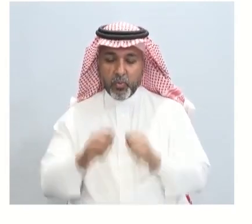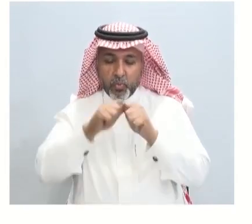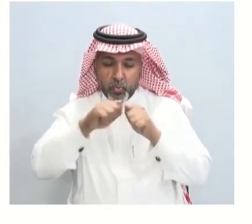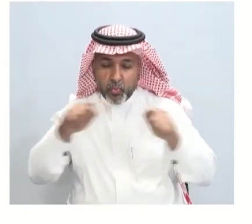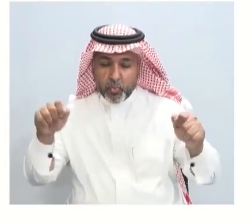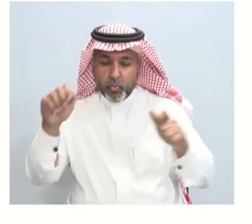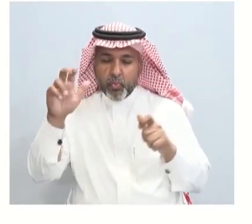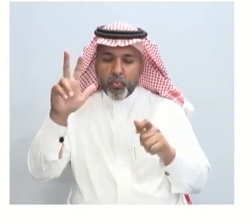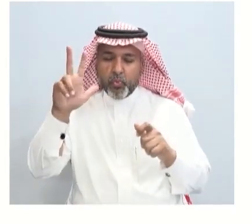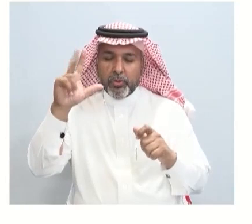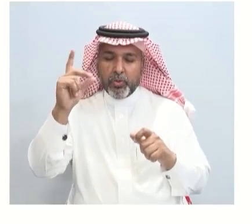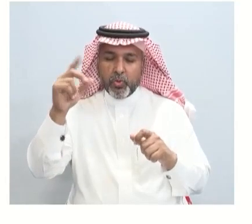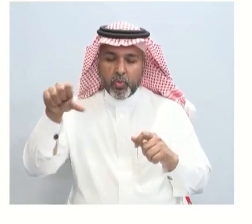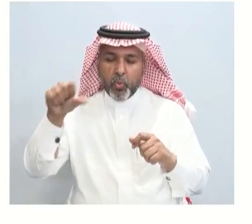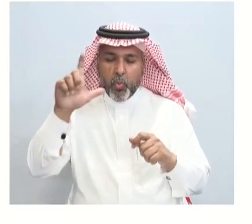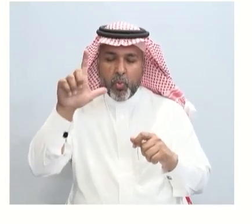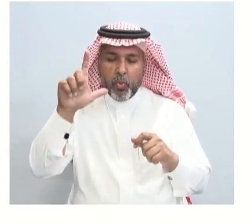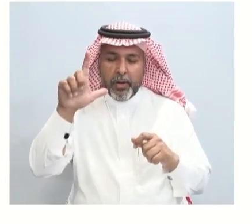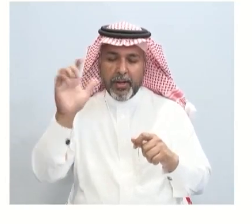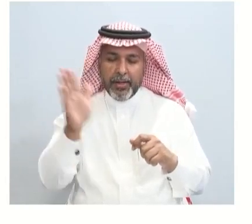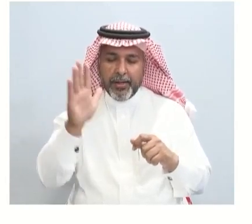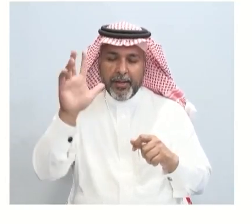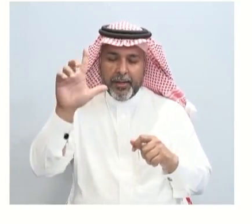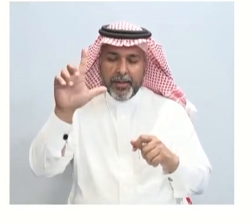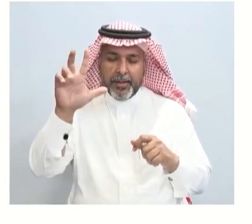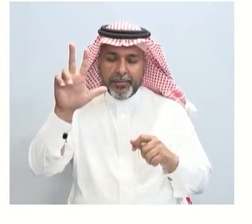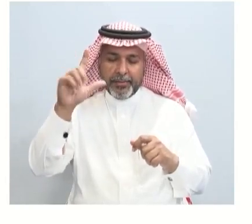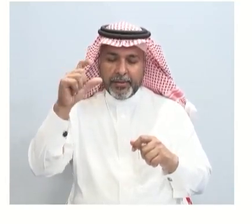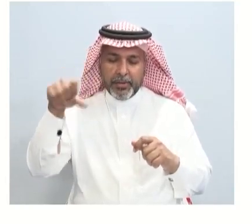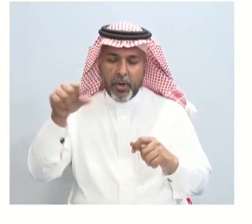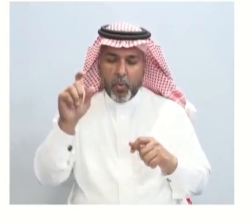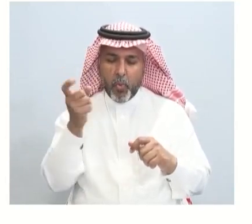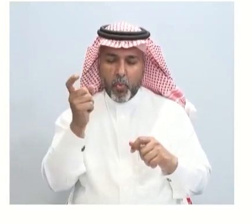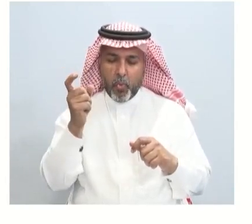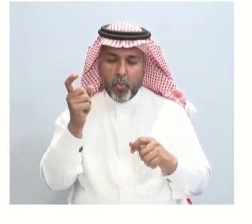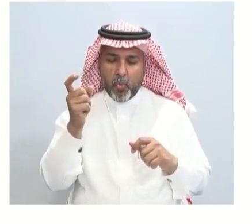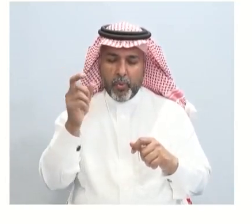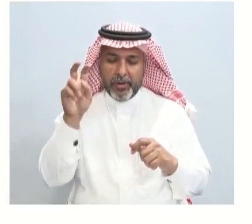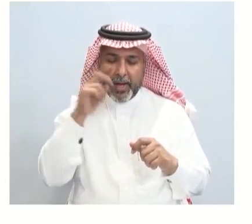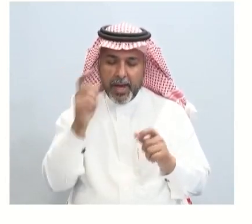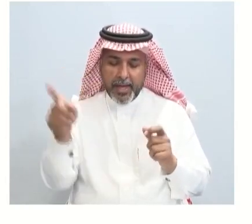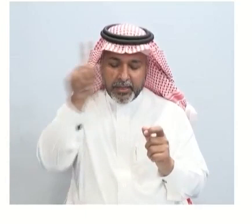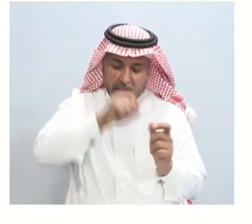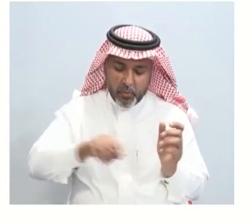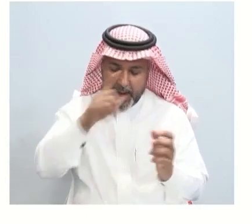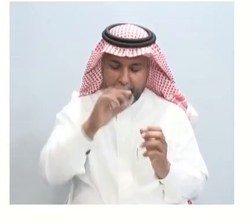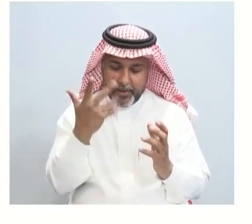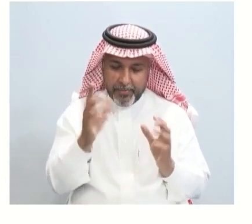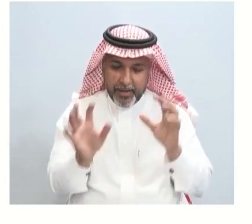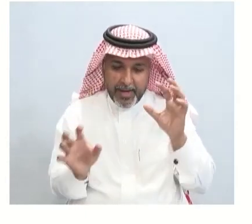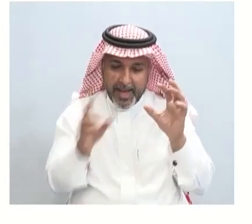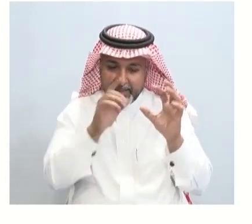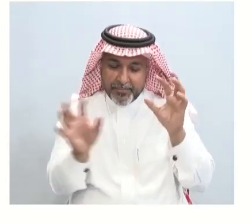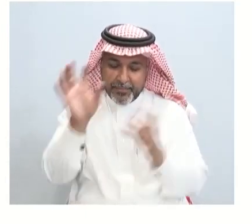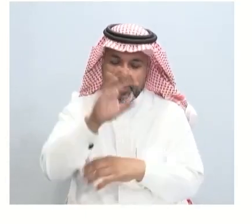طول الدوره في داله السك هو 360 درجه 360 درجه لان الثيتا ما هي مضروبه